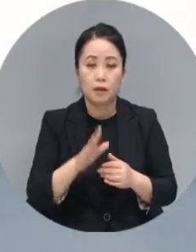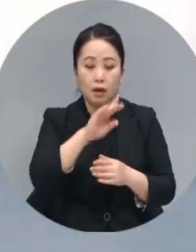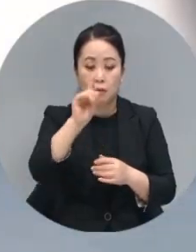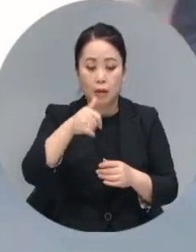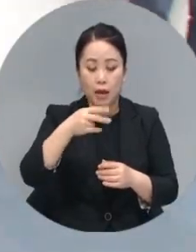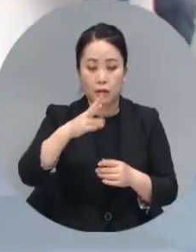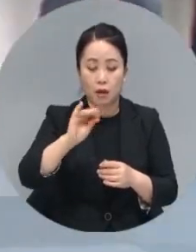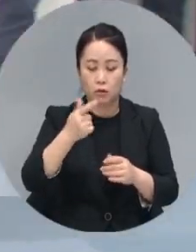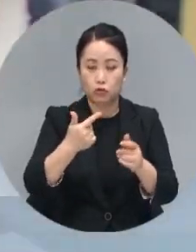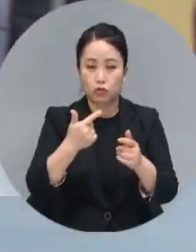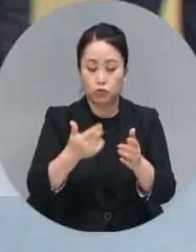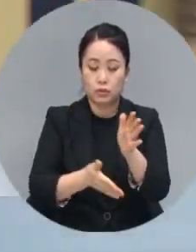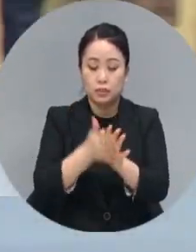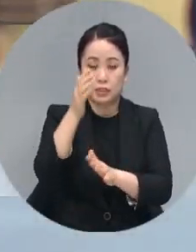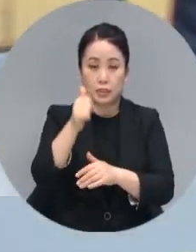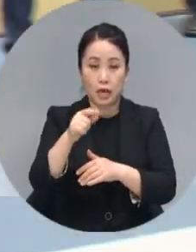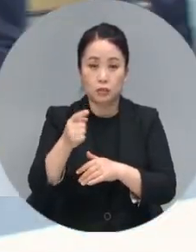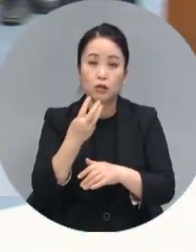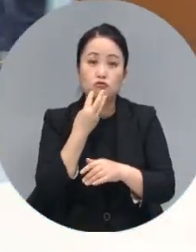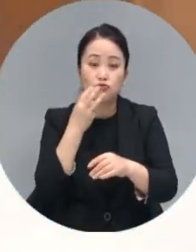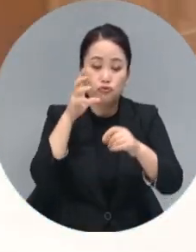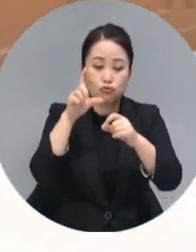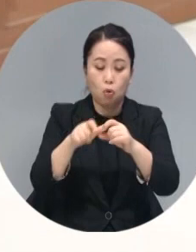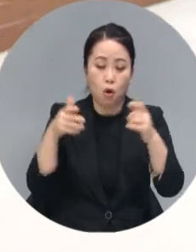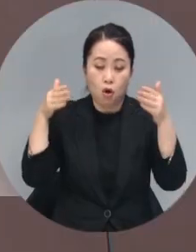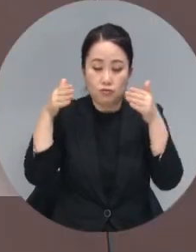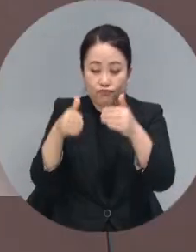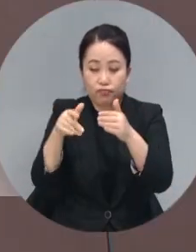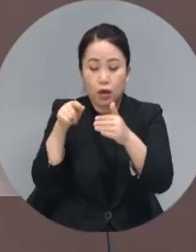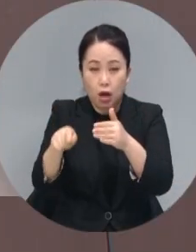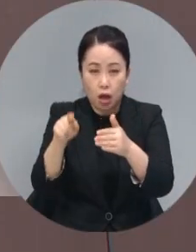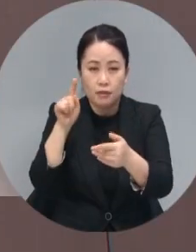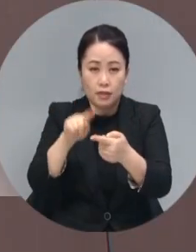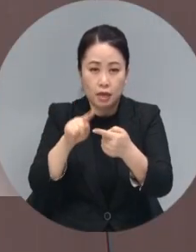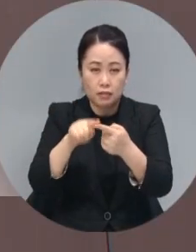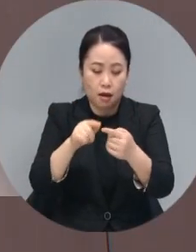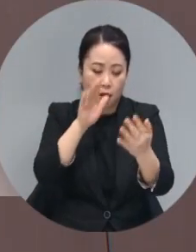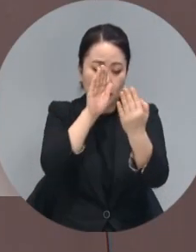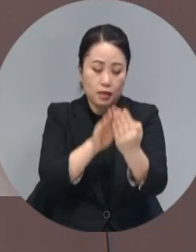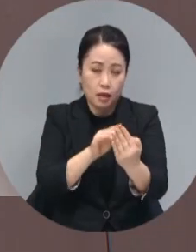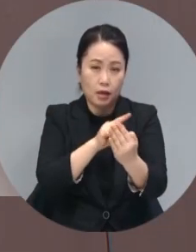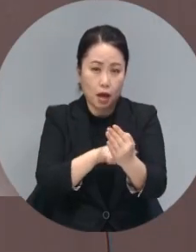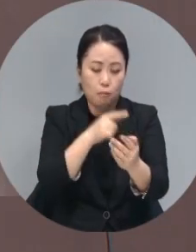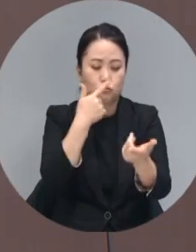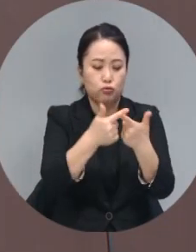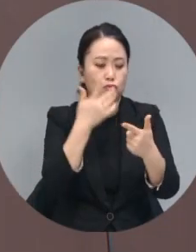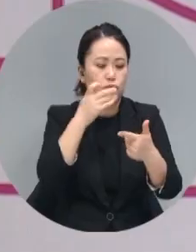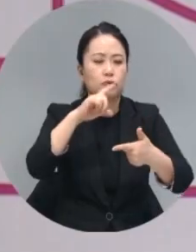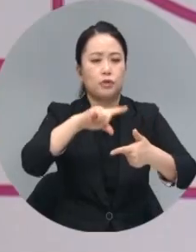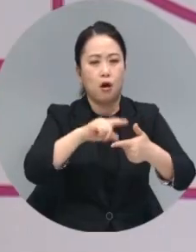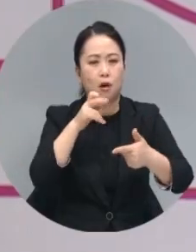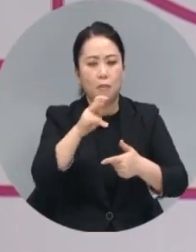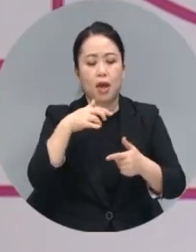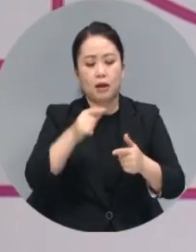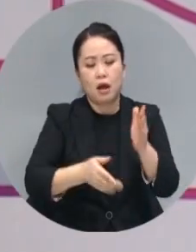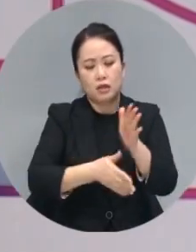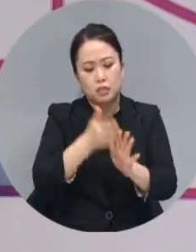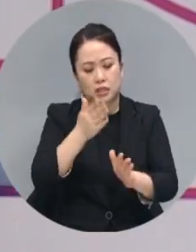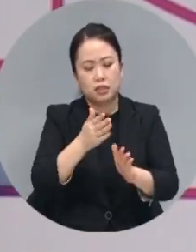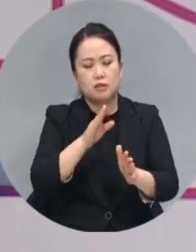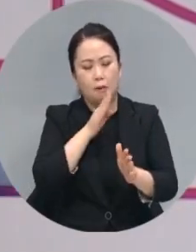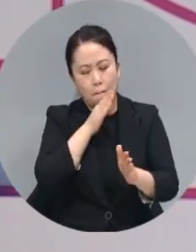박형준 시장은 수도권 1극 체제에 대응한 부울경 메가시티가 여전히 필요하다는 입장입니다. 부산이